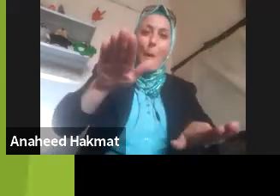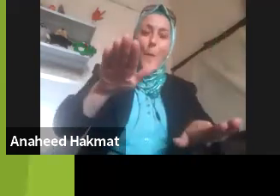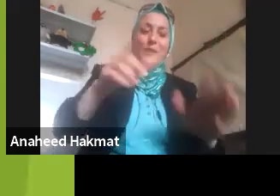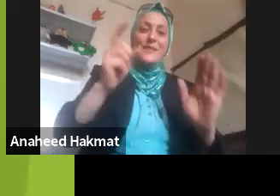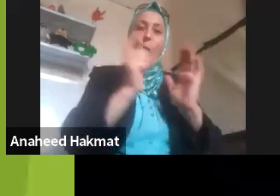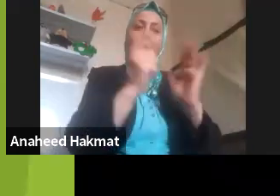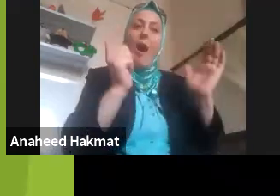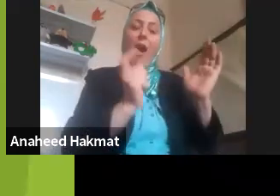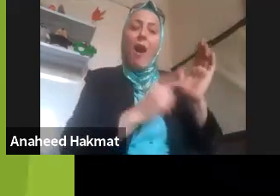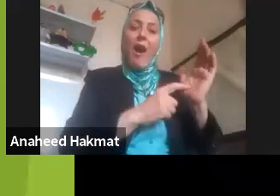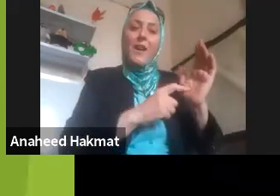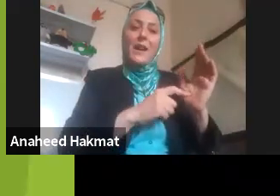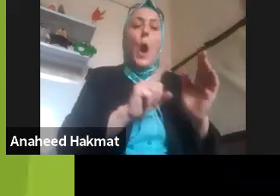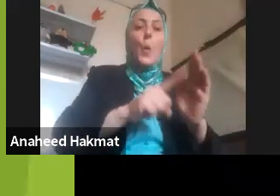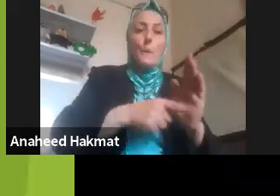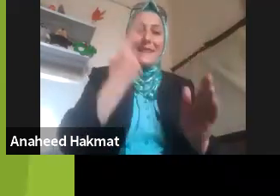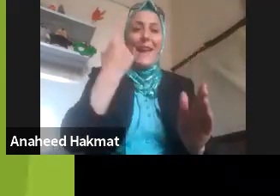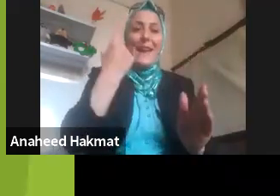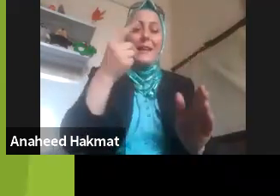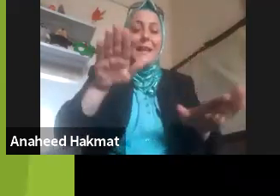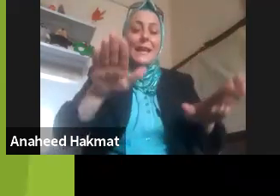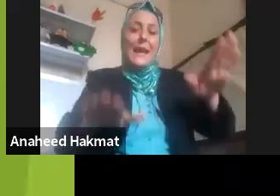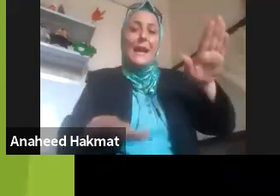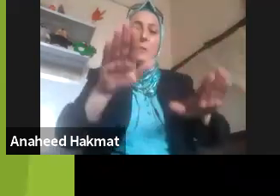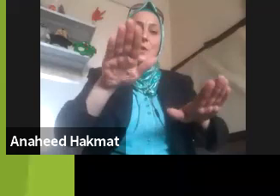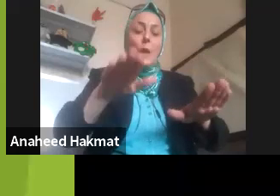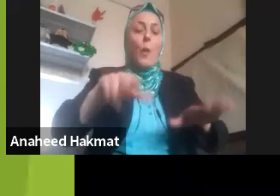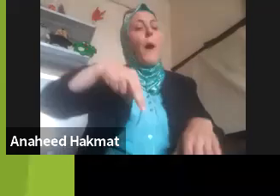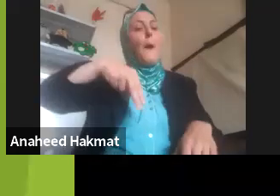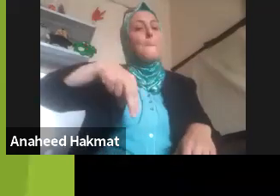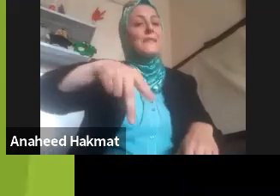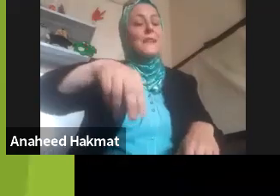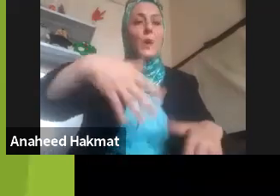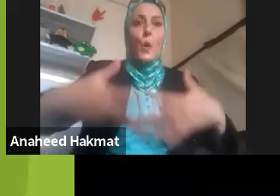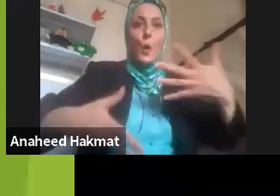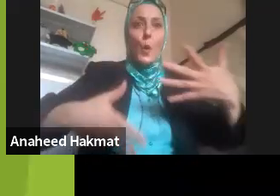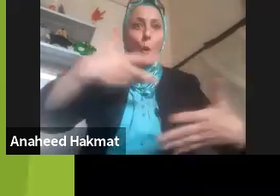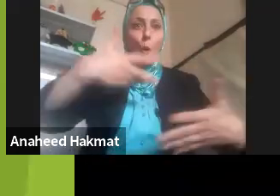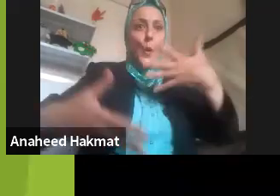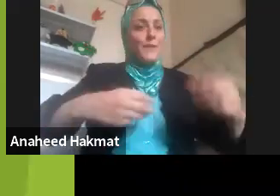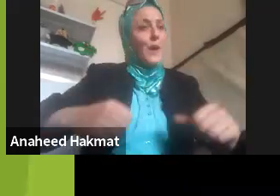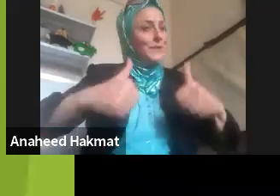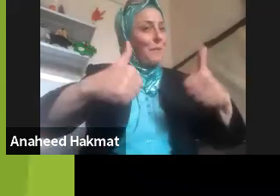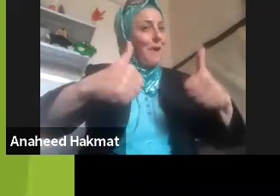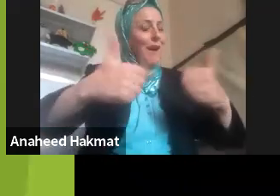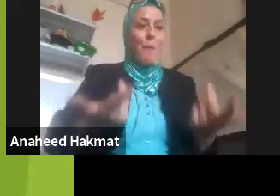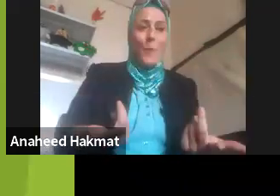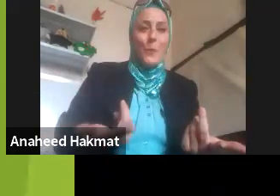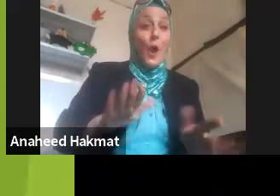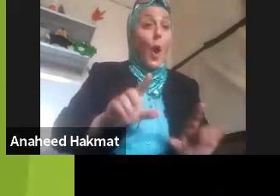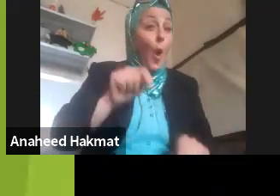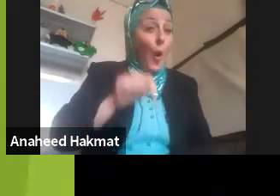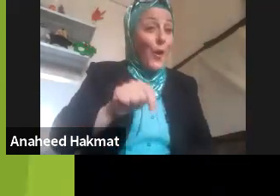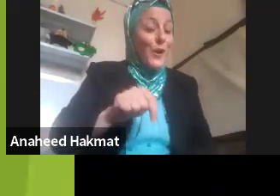مستوى المسار التفاعلي الخلاق. هنا ننتقل إلى